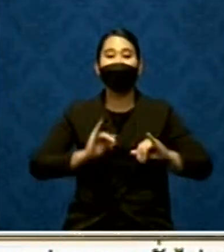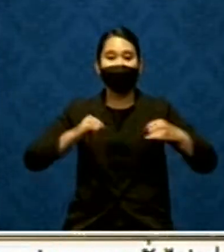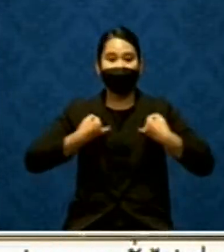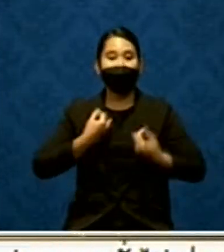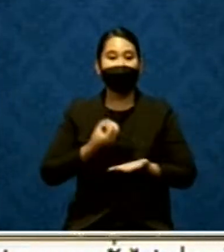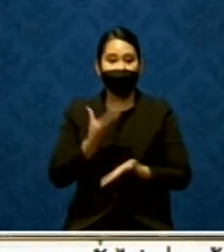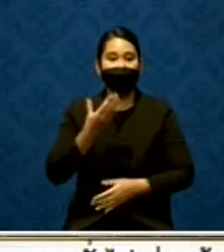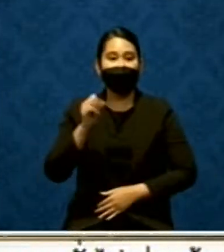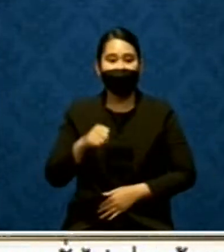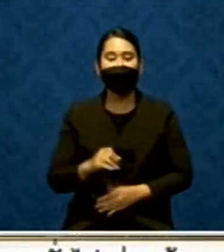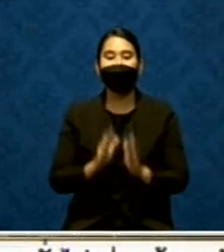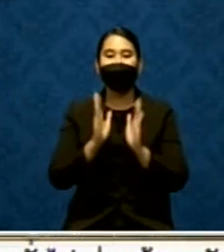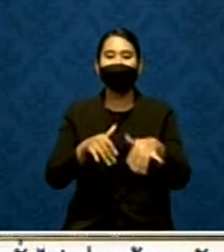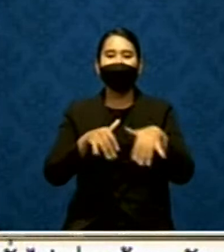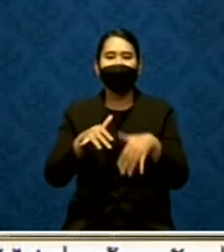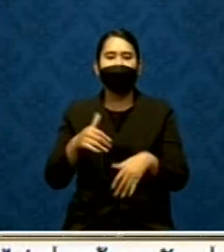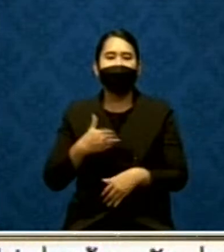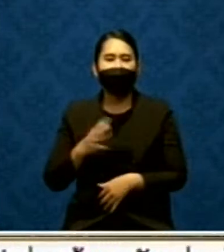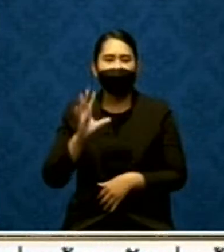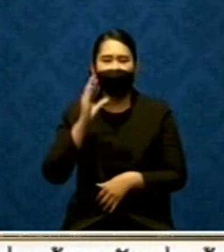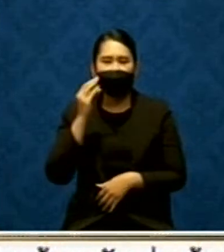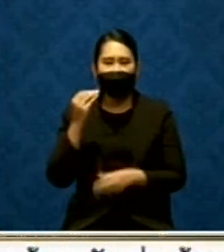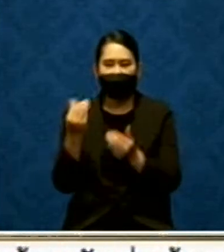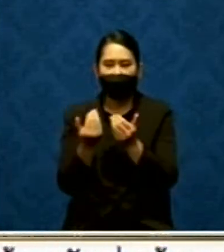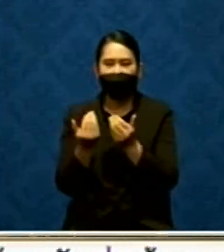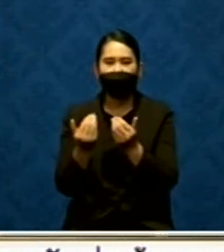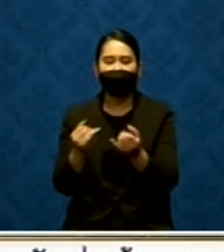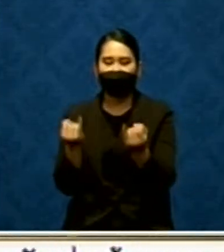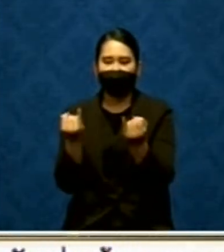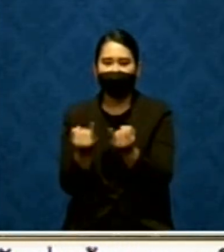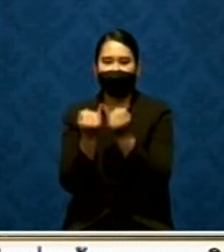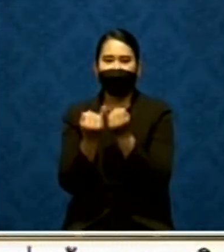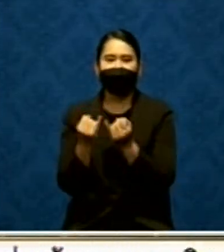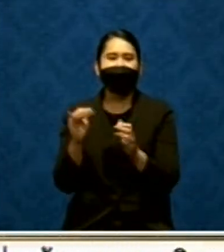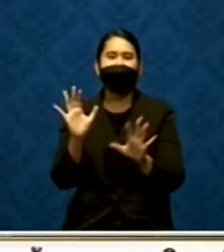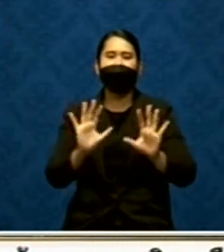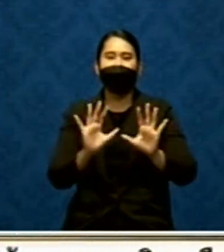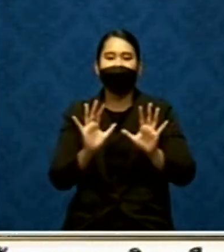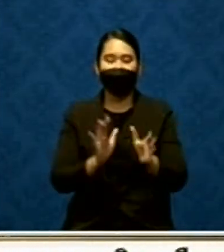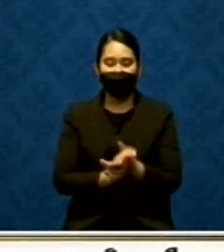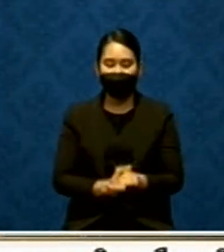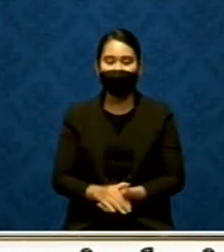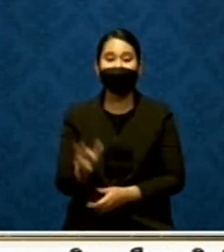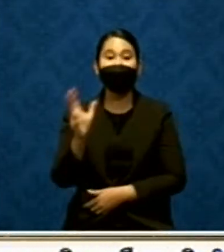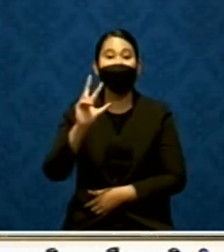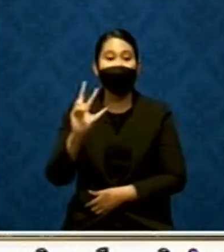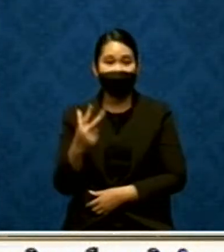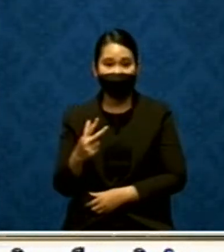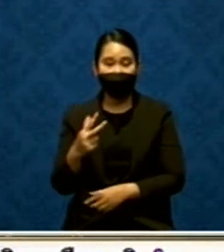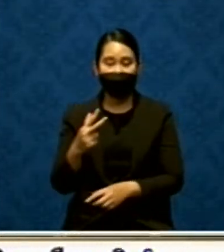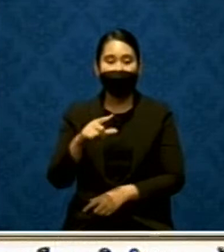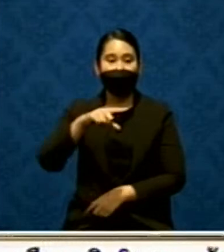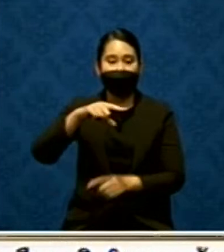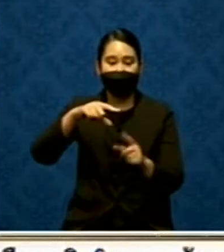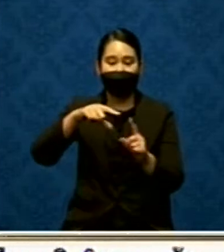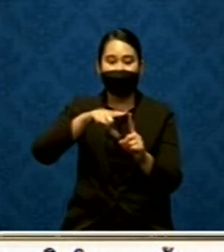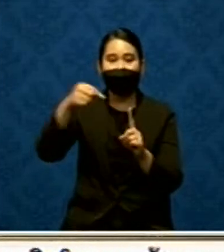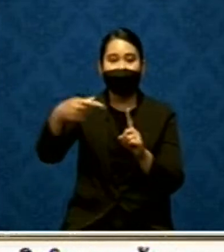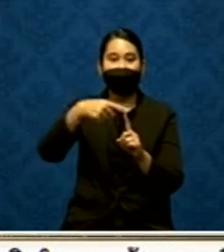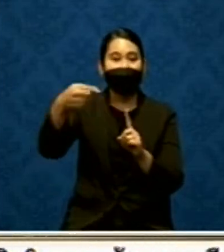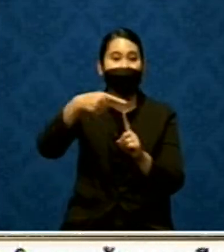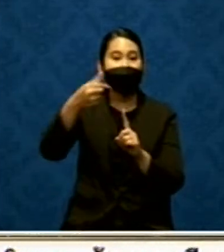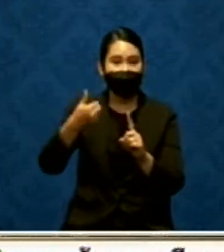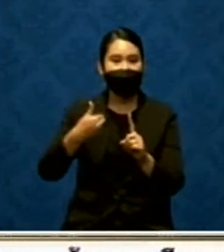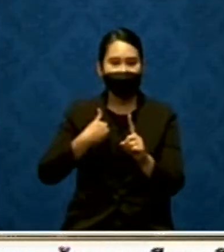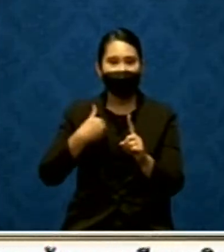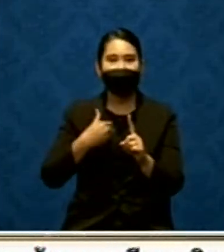ชาวบ้านร้านช่องนี้เขาไม่อยากให้ลูกติดยาเสพติดหรือเปล่าครับท่านประธานครับกัญชามันมีใบเรารู้ครับว่าถ้าใบแห้งก้